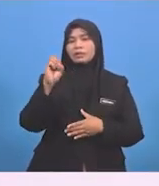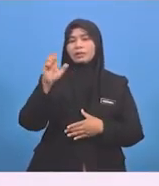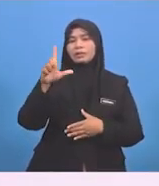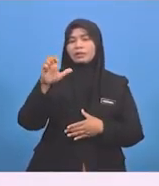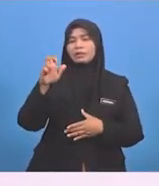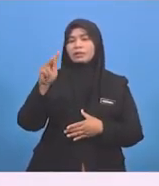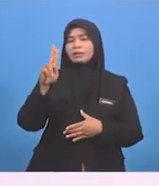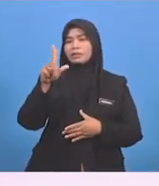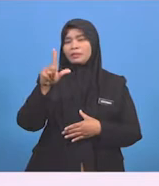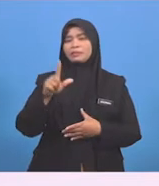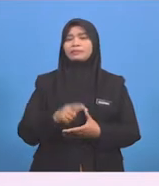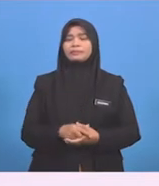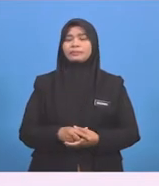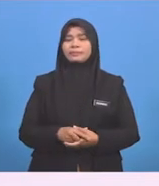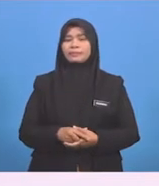molekul.